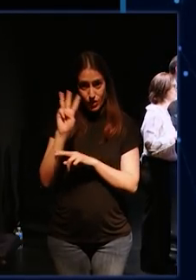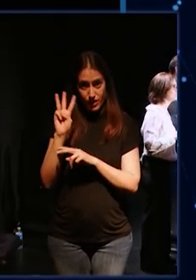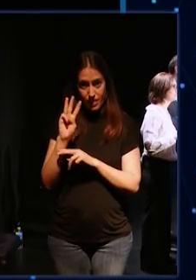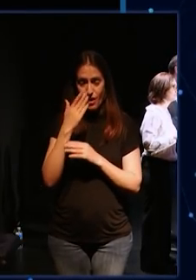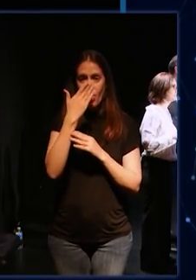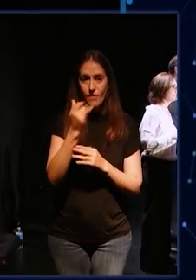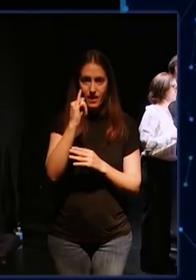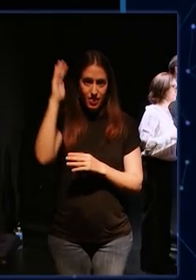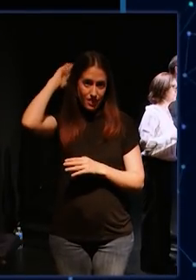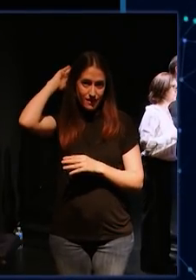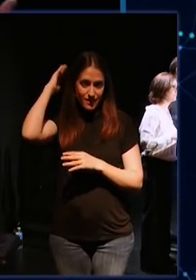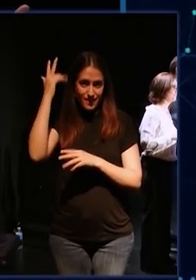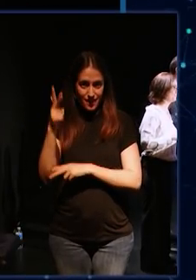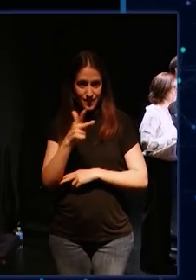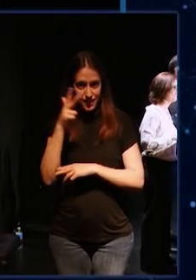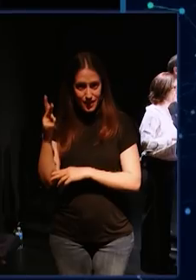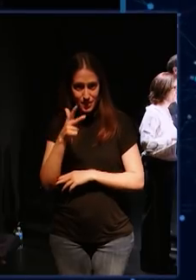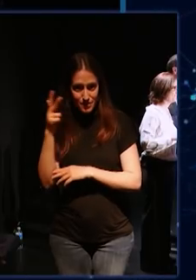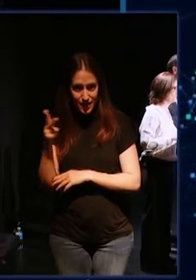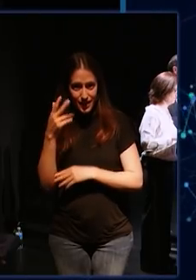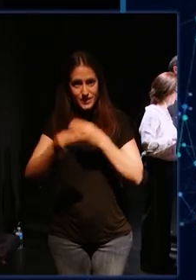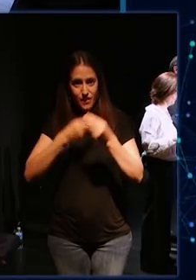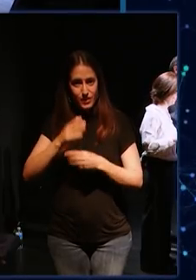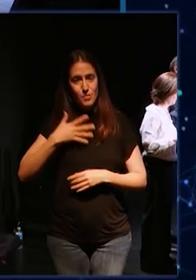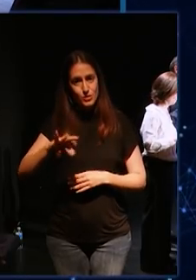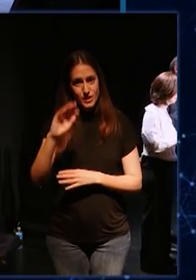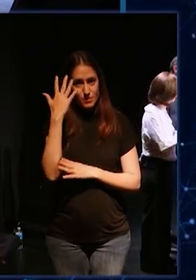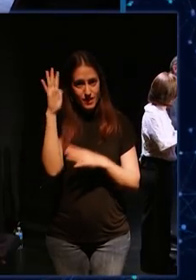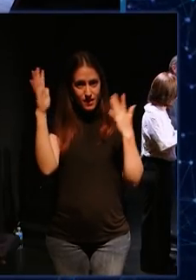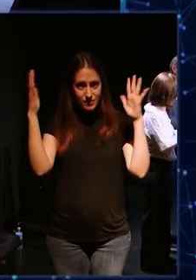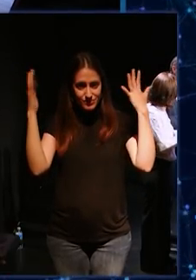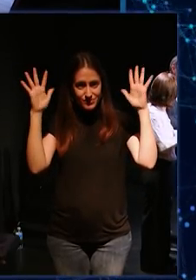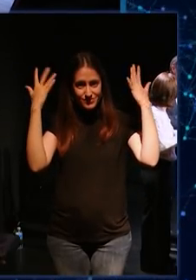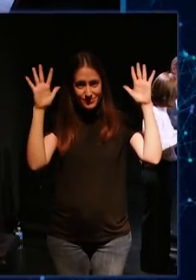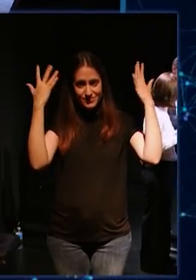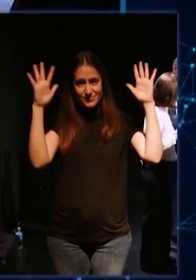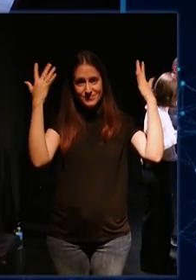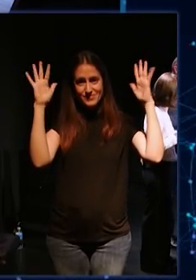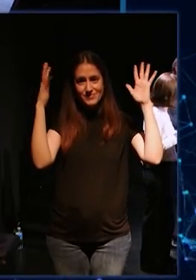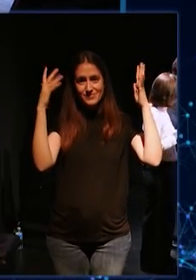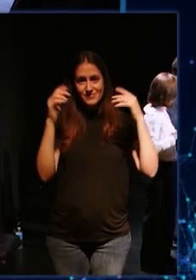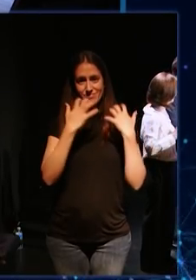de les càmeres per fer que tot això sigui possible i que han estat...